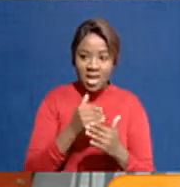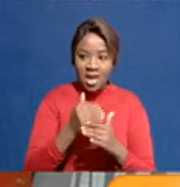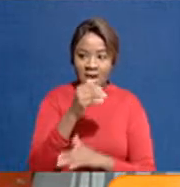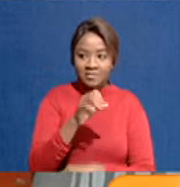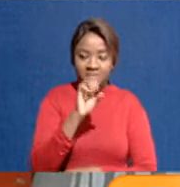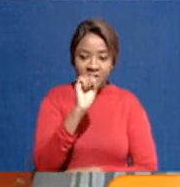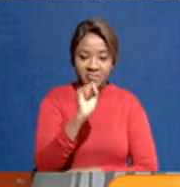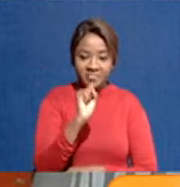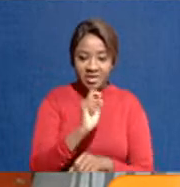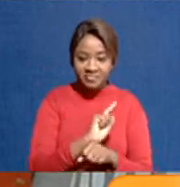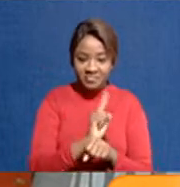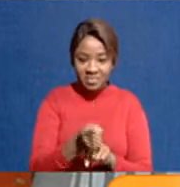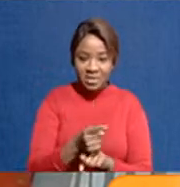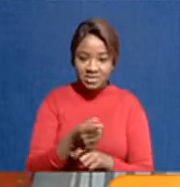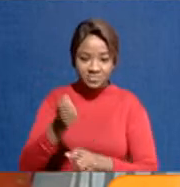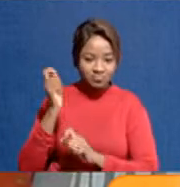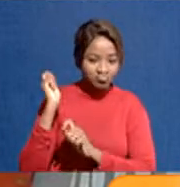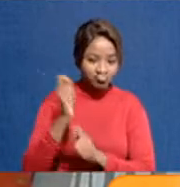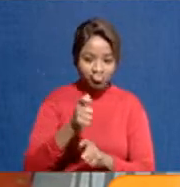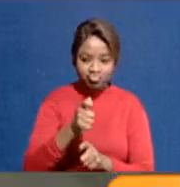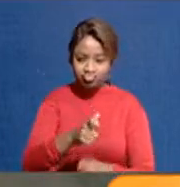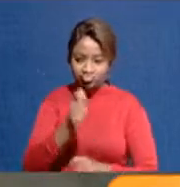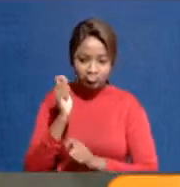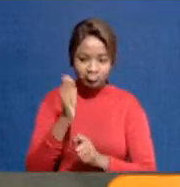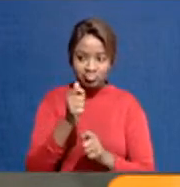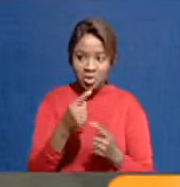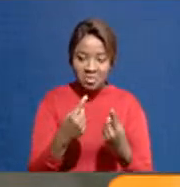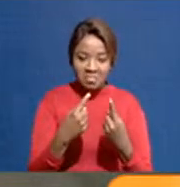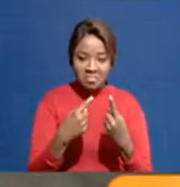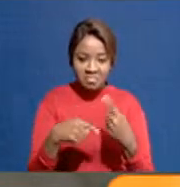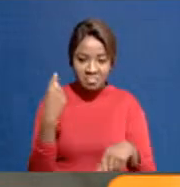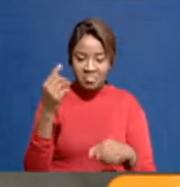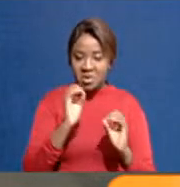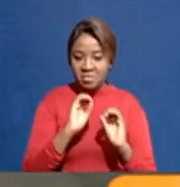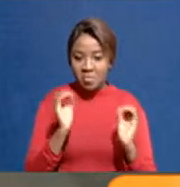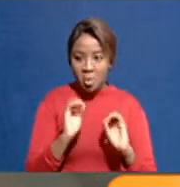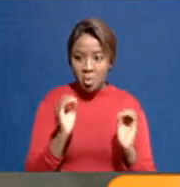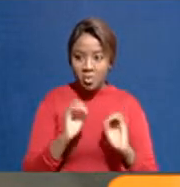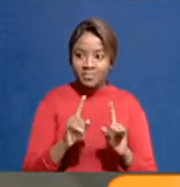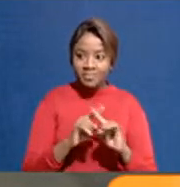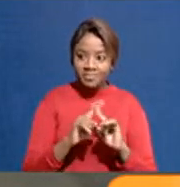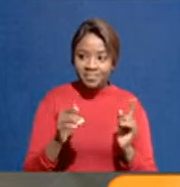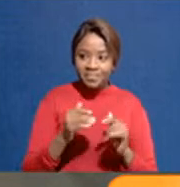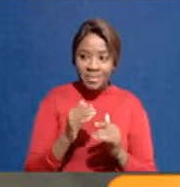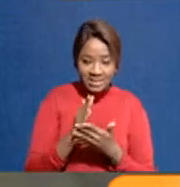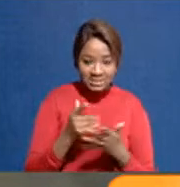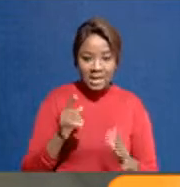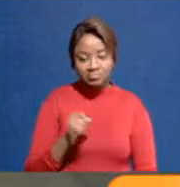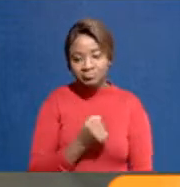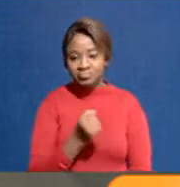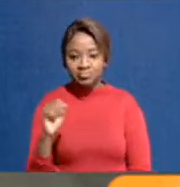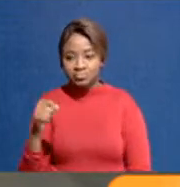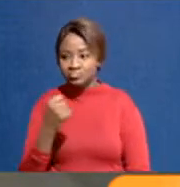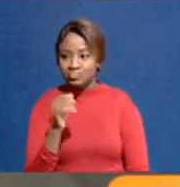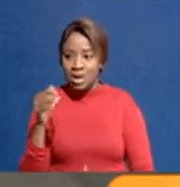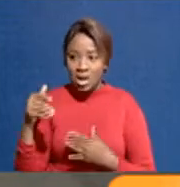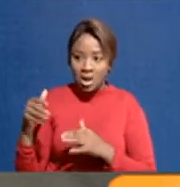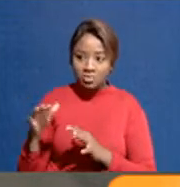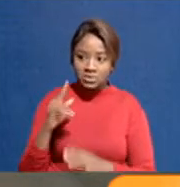hivi waligonga bila ya mafanikio. Wakati huu wote, baadhi yao wakishika doria